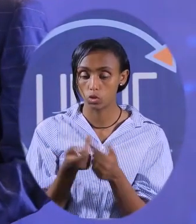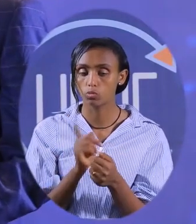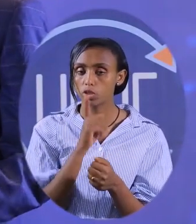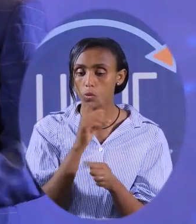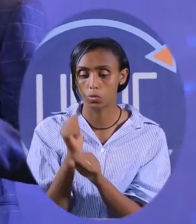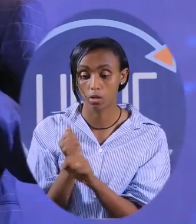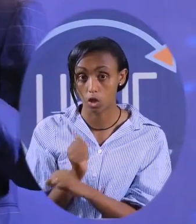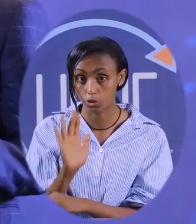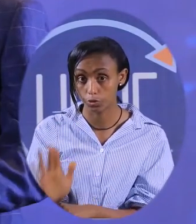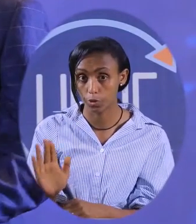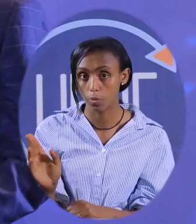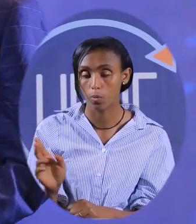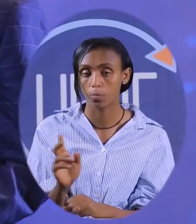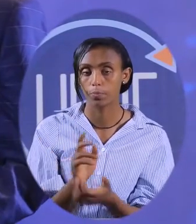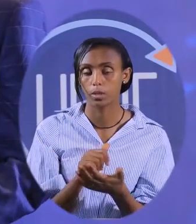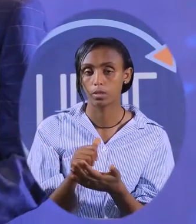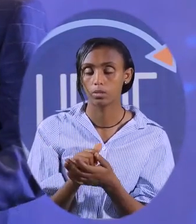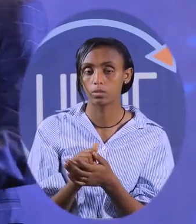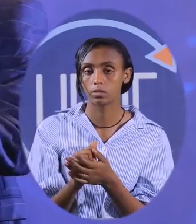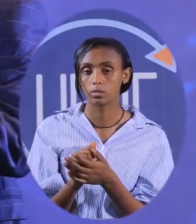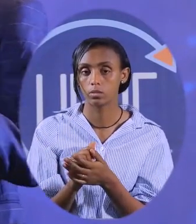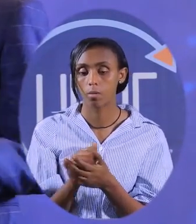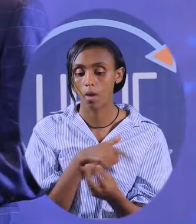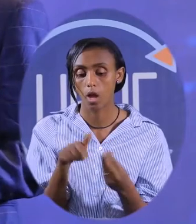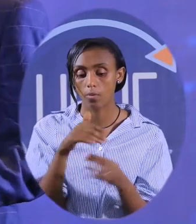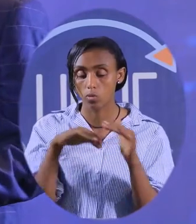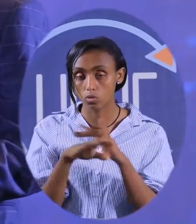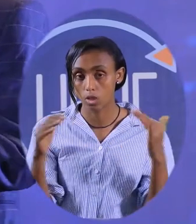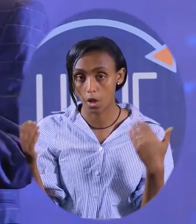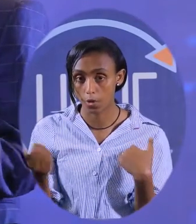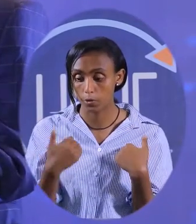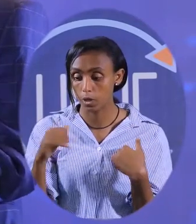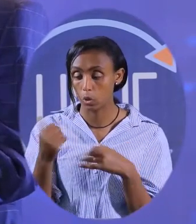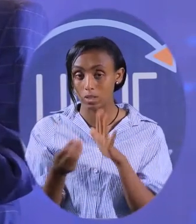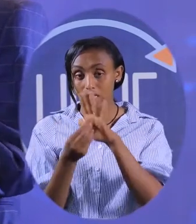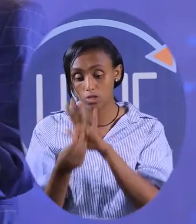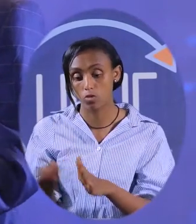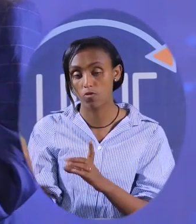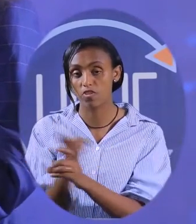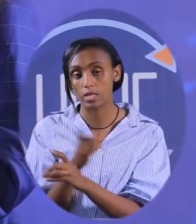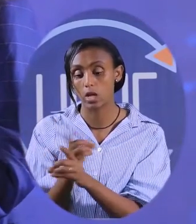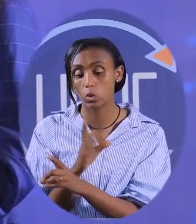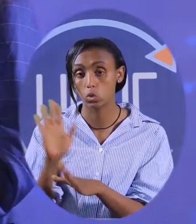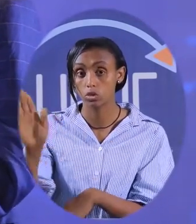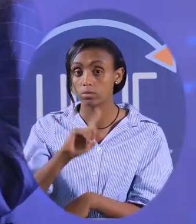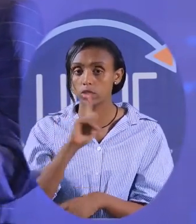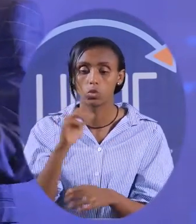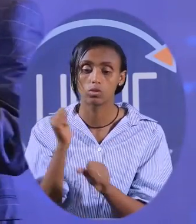ድርሻቸው? አጋሮች ምንድን ነው ድርሻቸው? በአካባቢው ያሉት ሌሎች ተጽዕኖ ፈጣሪዎች ምንድን ነው